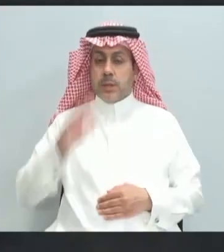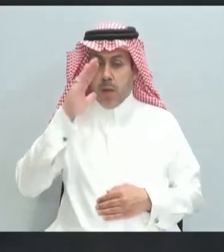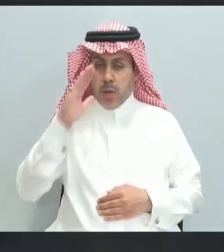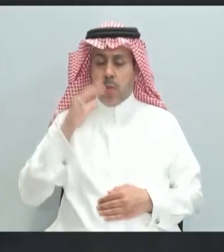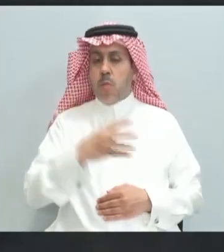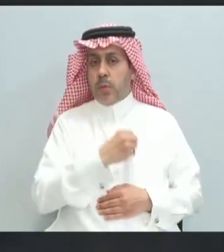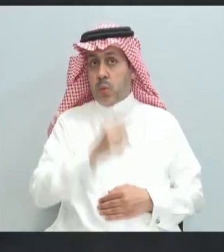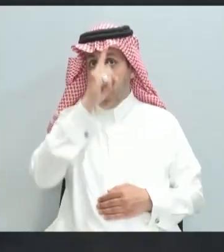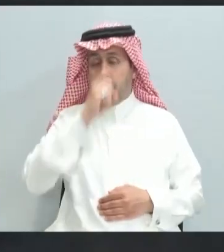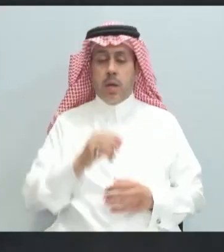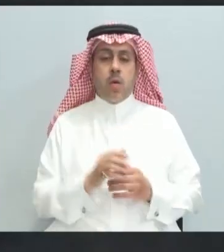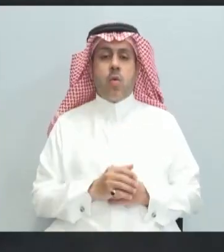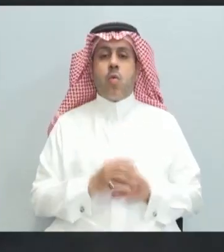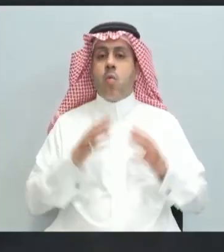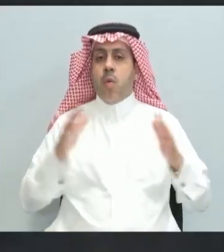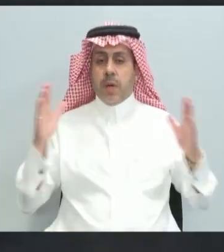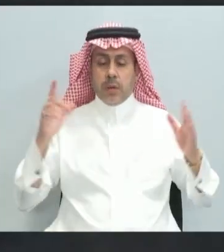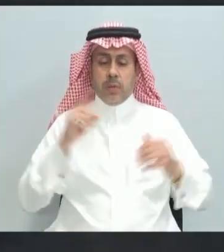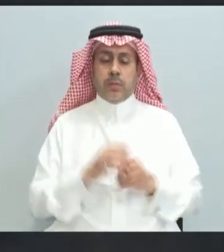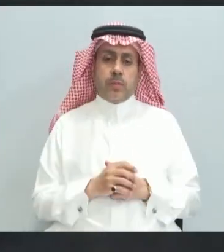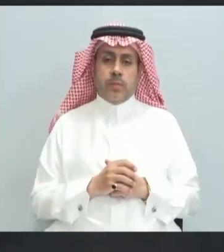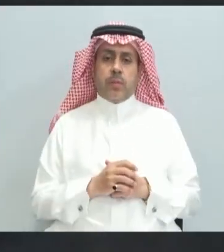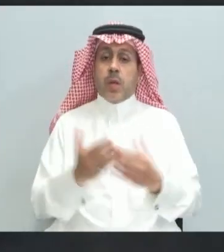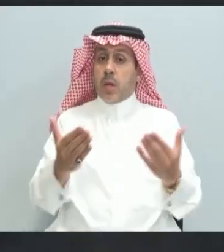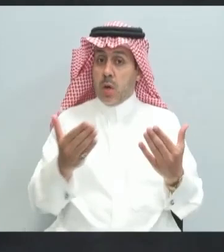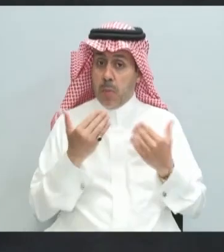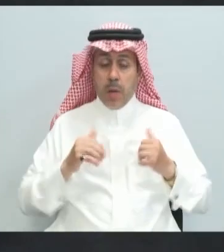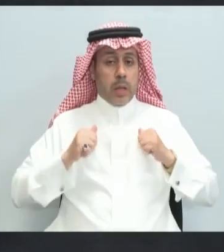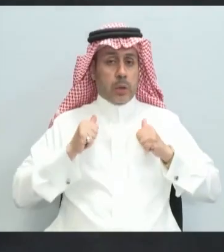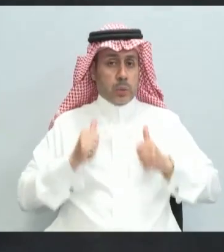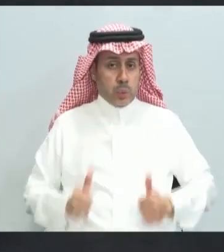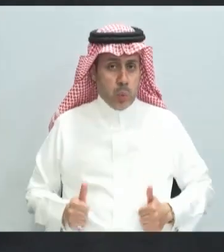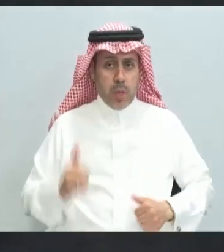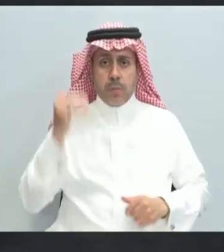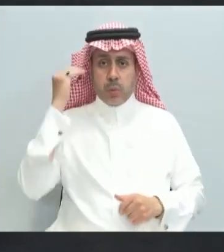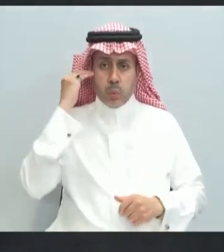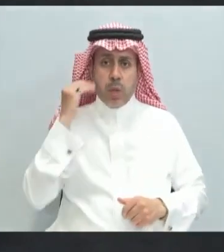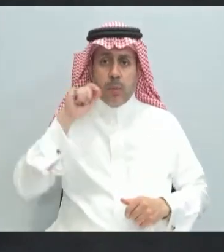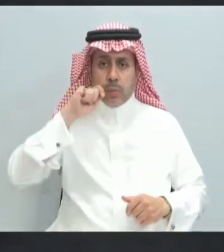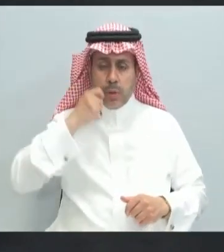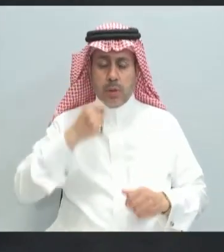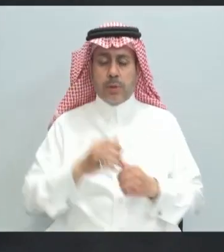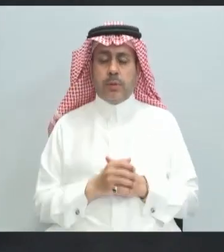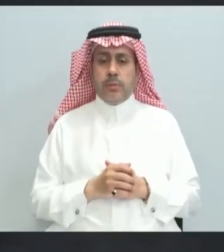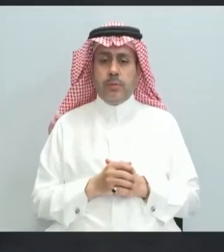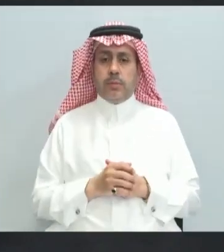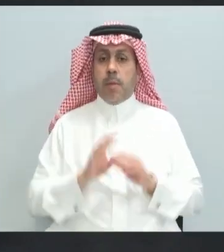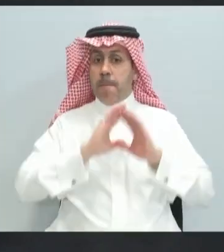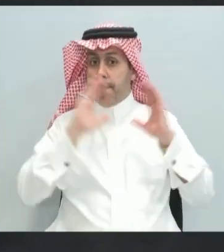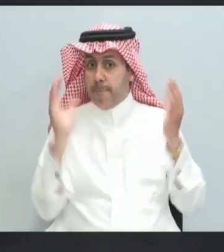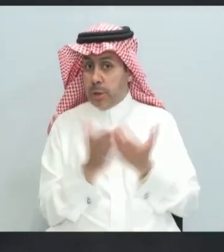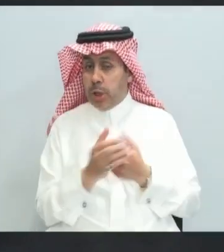السلام عليكم ورحمة الله وبركاته، حياكم الله أبنائي وبناتي طلابي وطالباتي